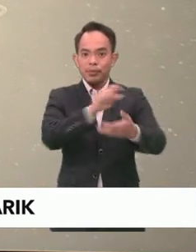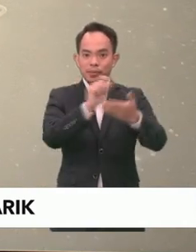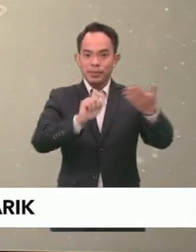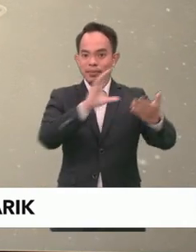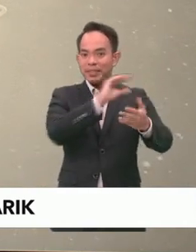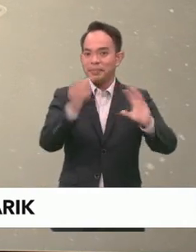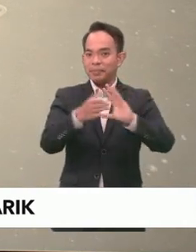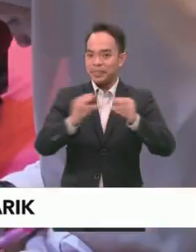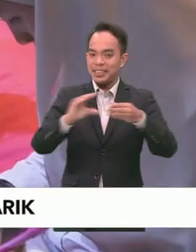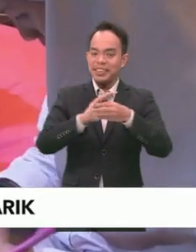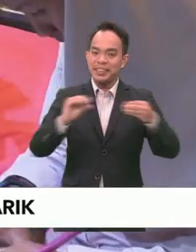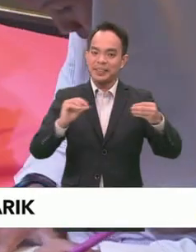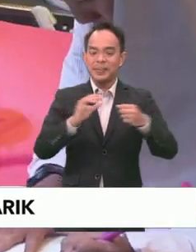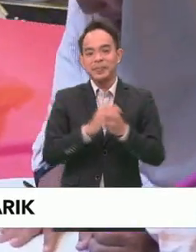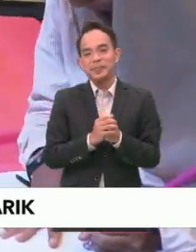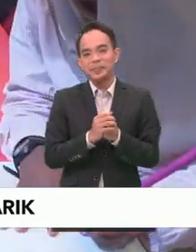bercerita.